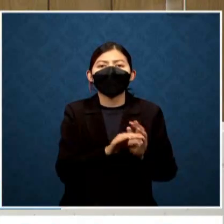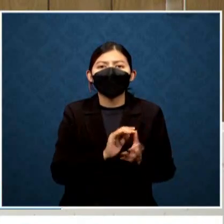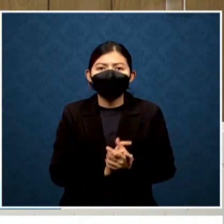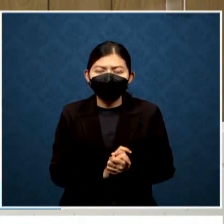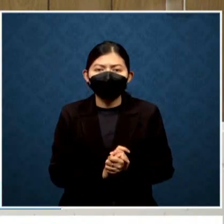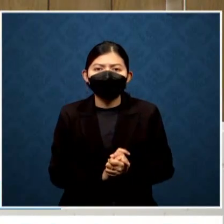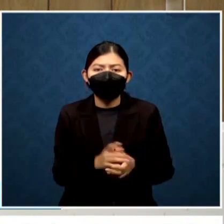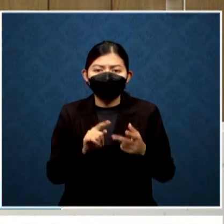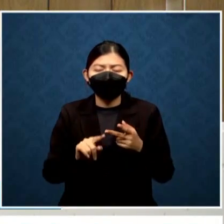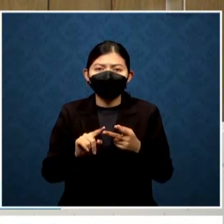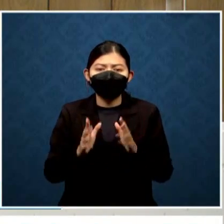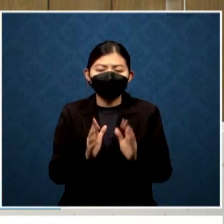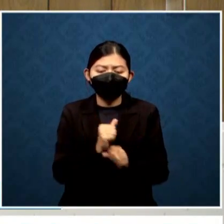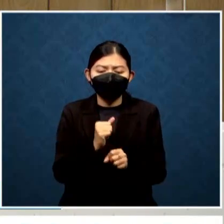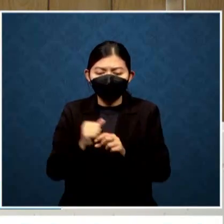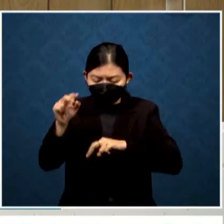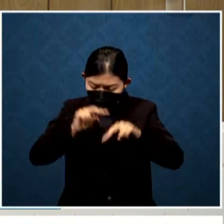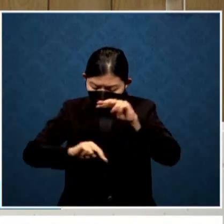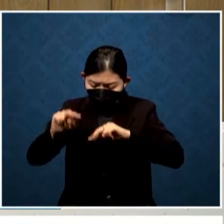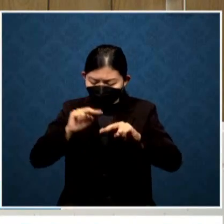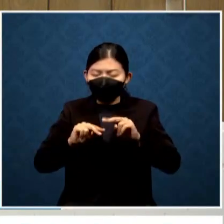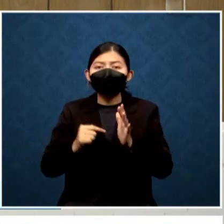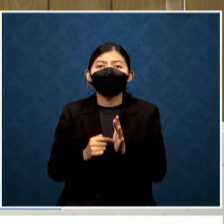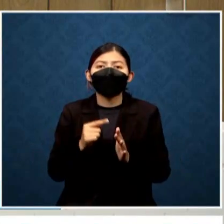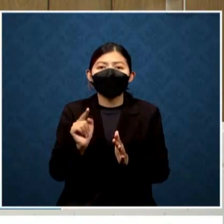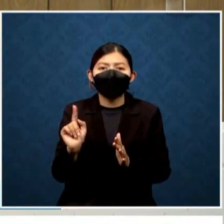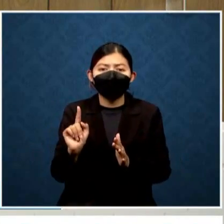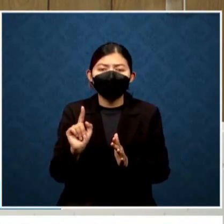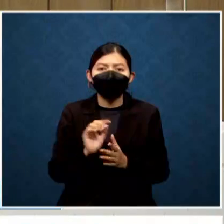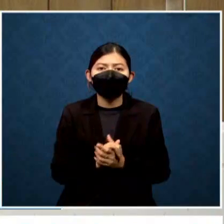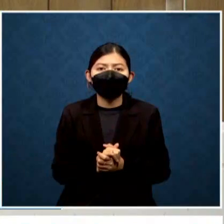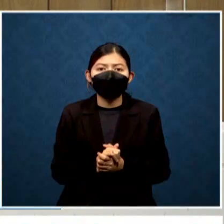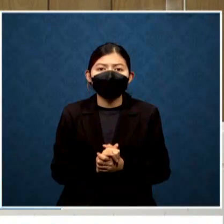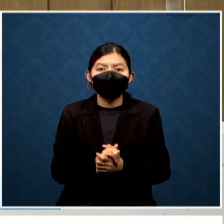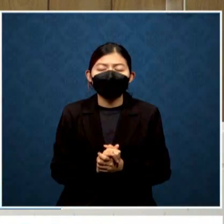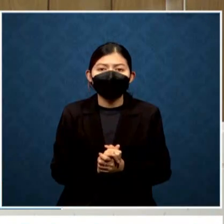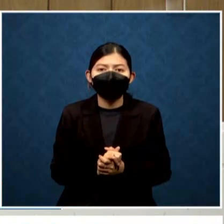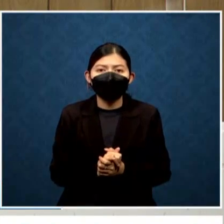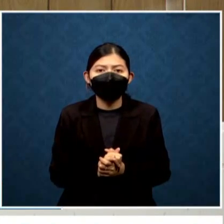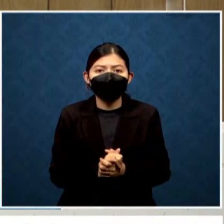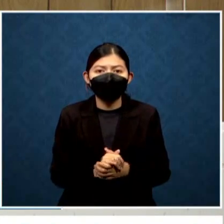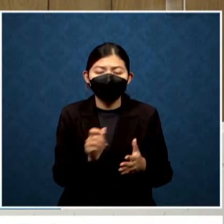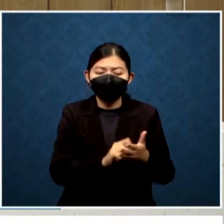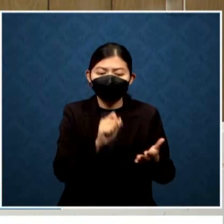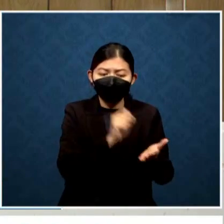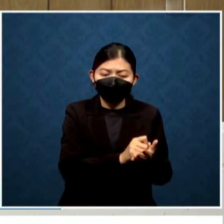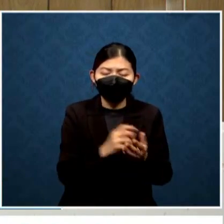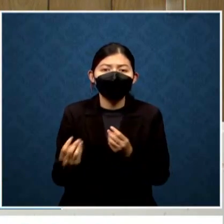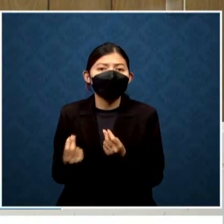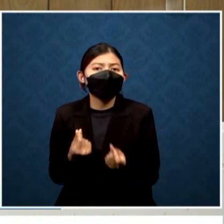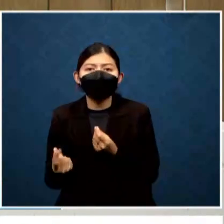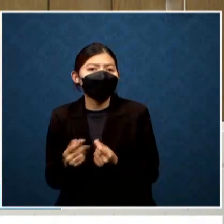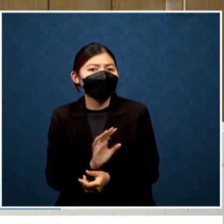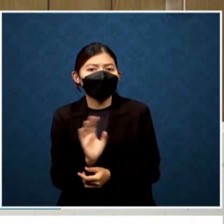จ้าที่ฝ่ายปกครองในขั้นต้นเลยนะครับว่าเมื่อตัวเองไม่ได้จดให้เป็นสารบริการแล้วเขาไปทำเนี่